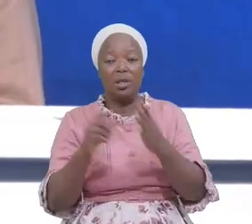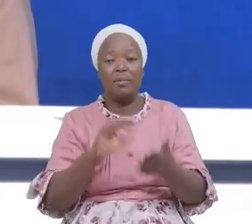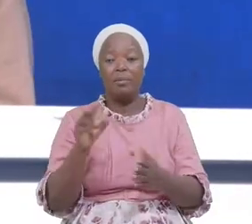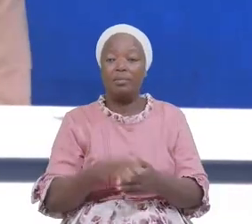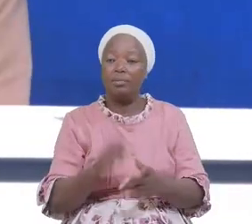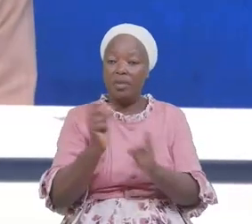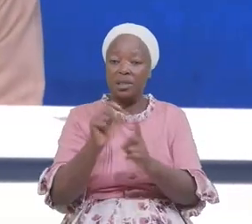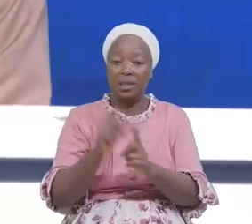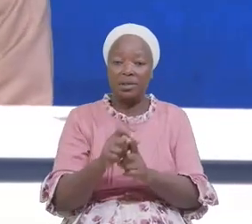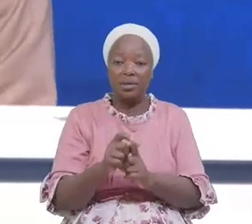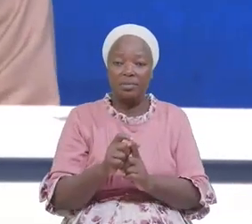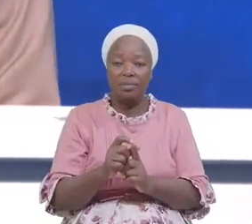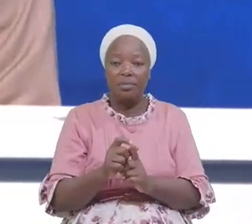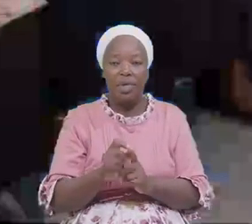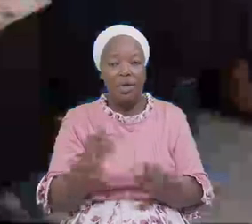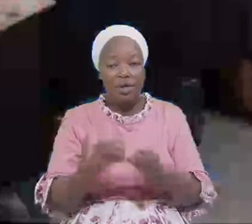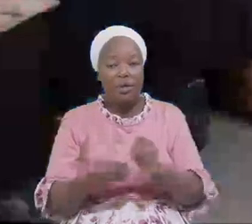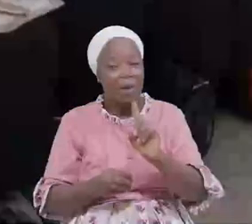dans le message.